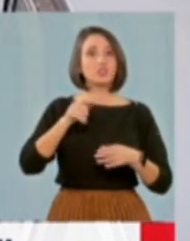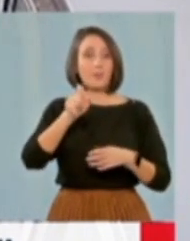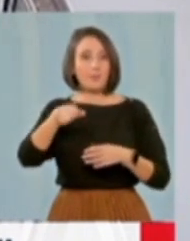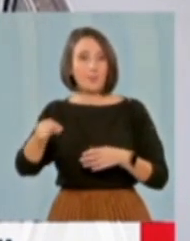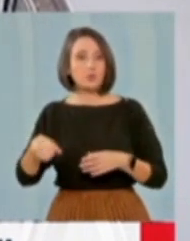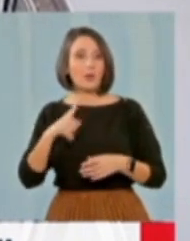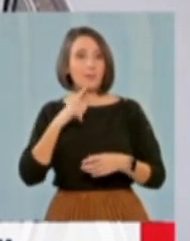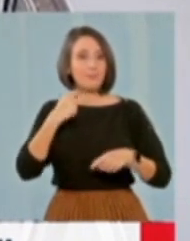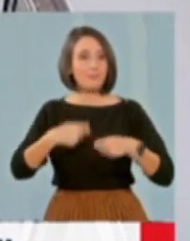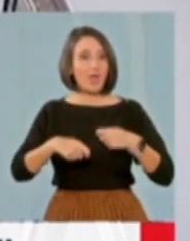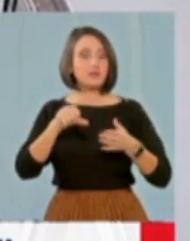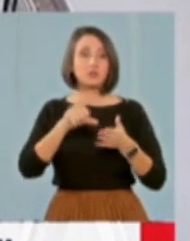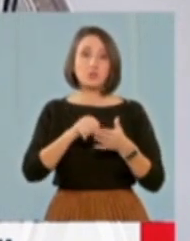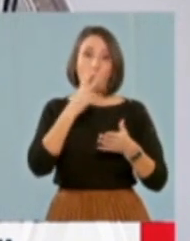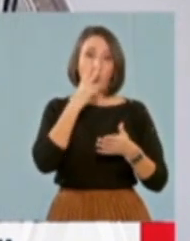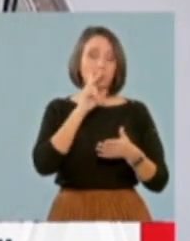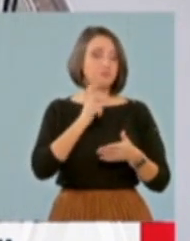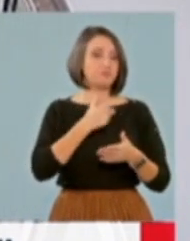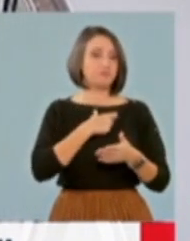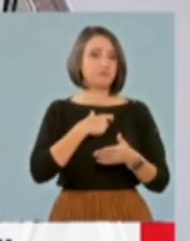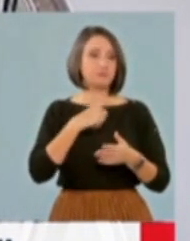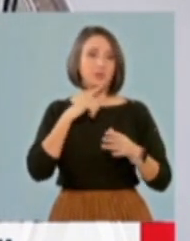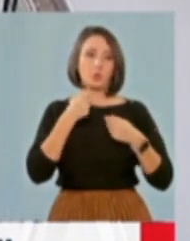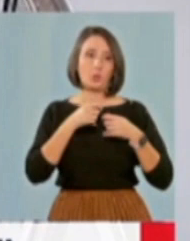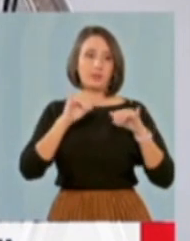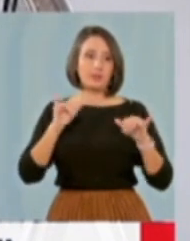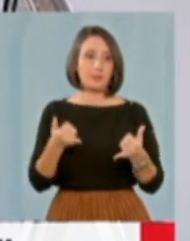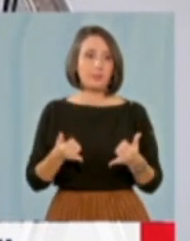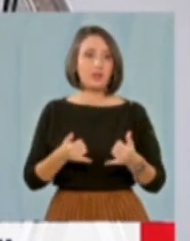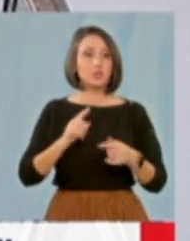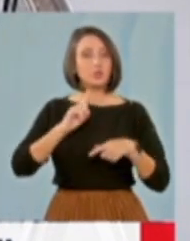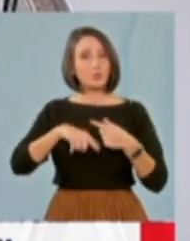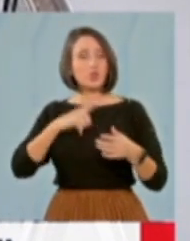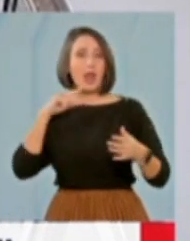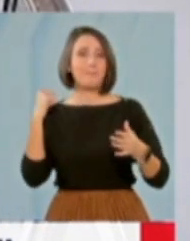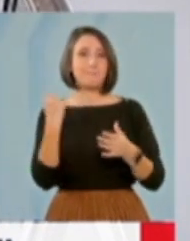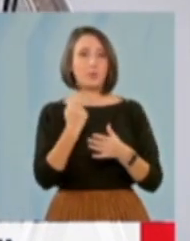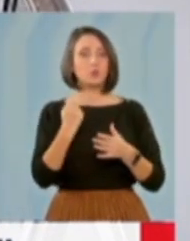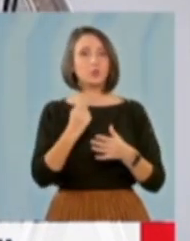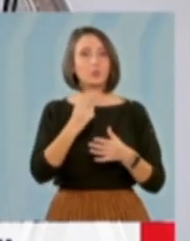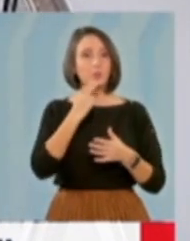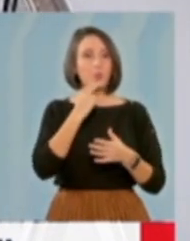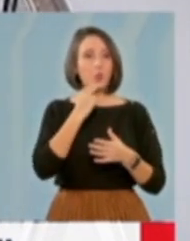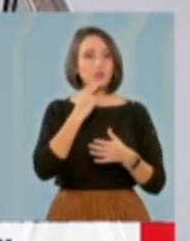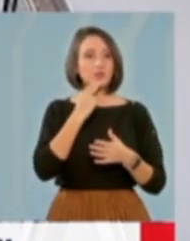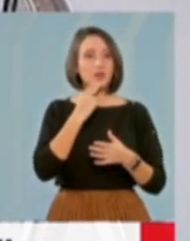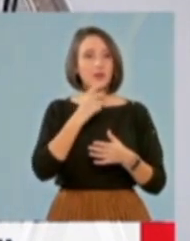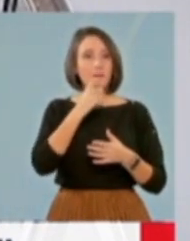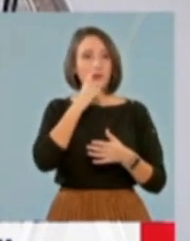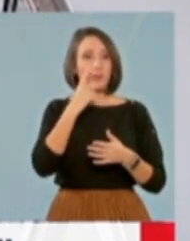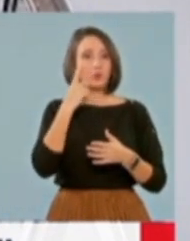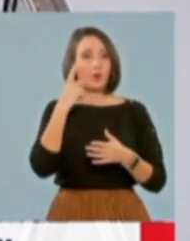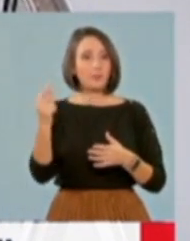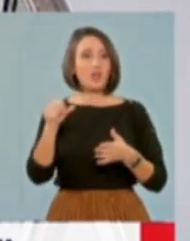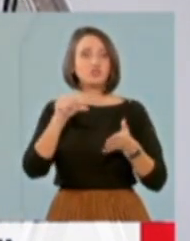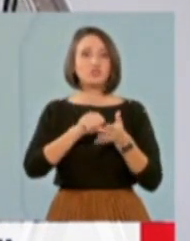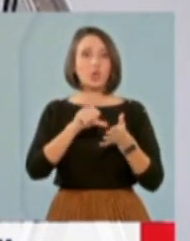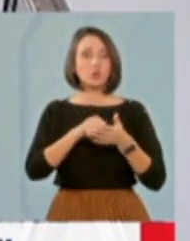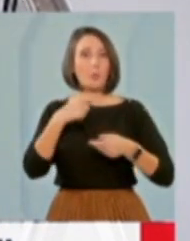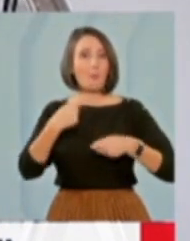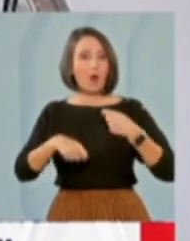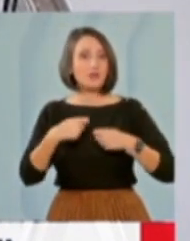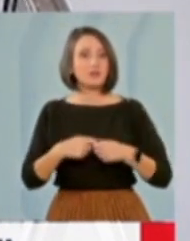clienții pieței centrale asistă neputincioși la întreaga scenă după ce la bătut pe postul de politie individul a părăsit Centrul